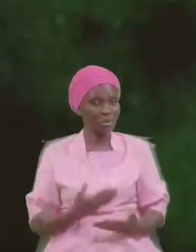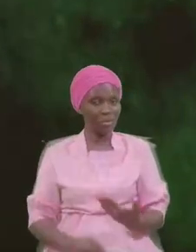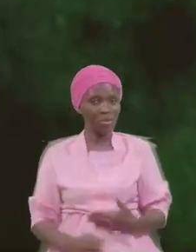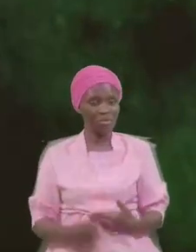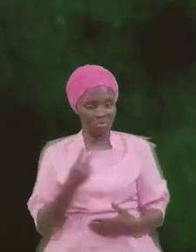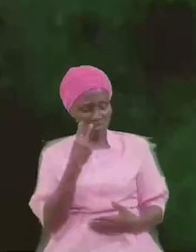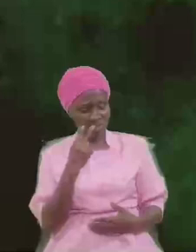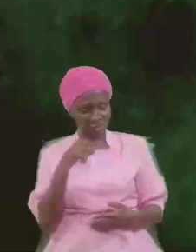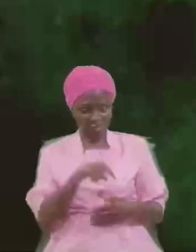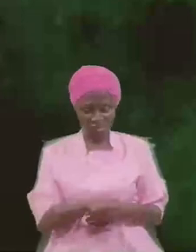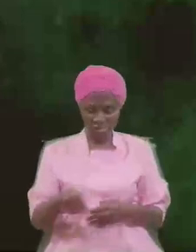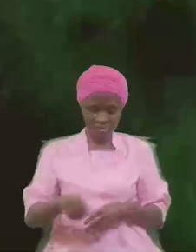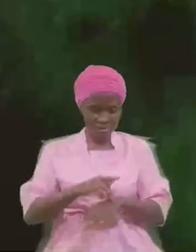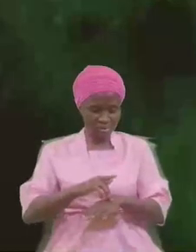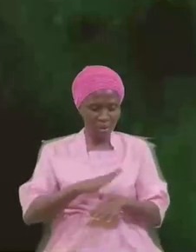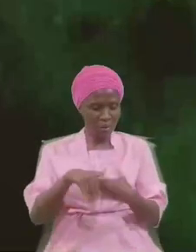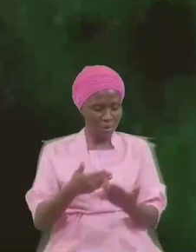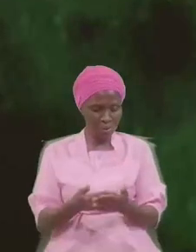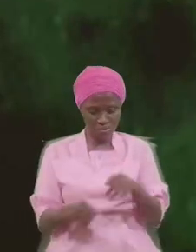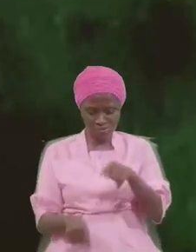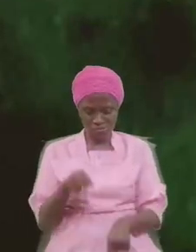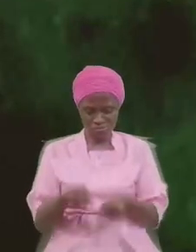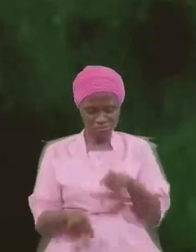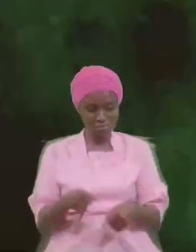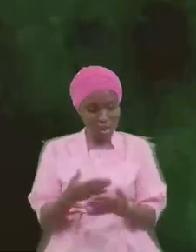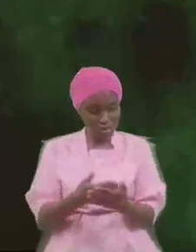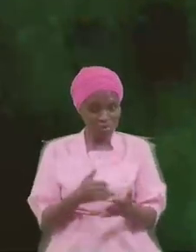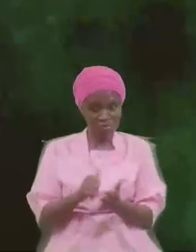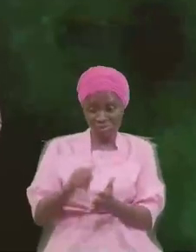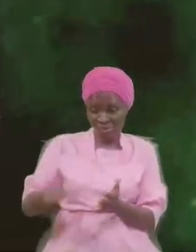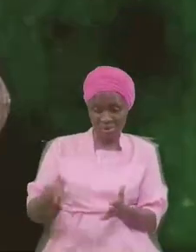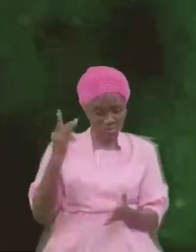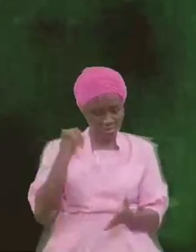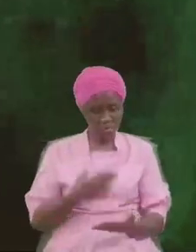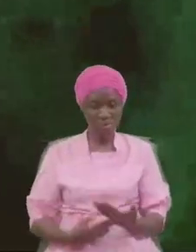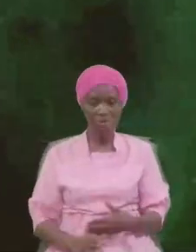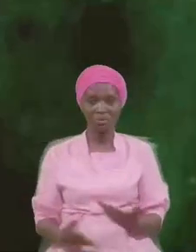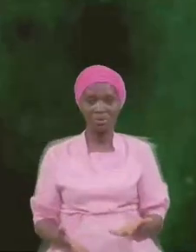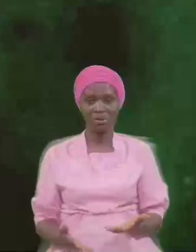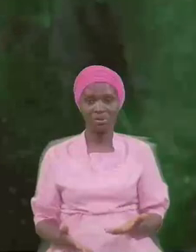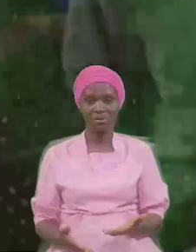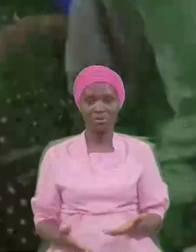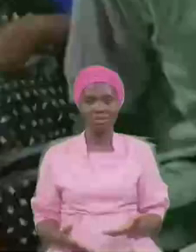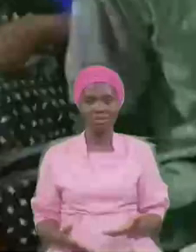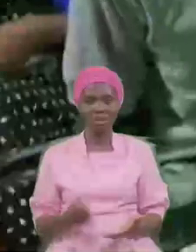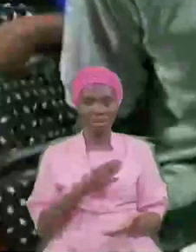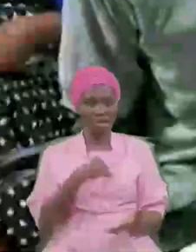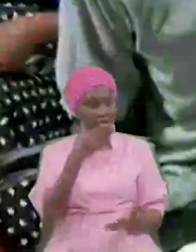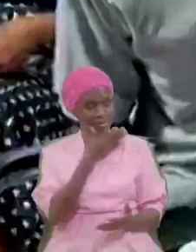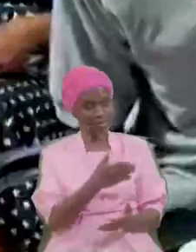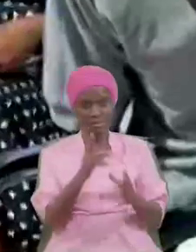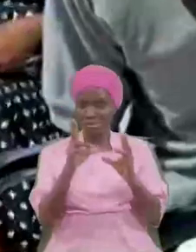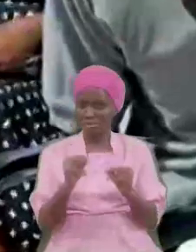naissance. Les deux jambes paralysées avant que l'enfant ne soit né. Et puis, il n'y a pas de solution.